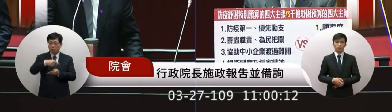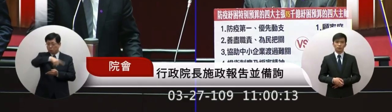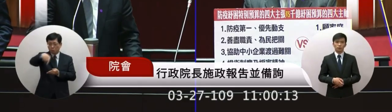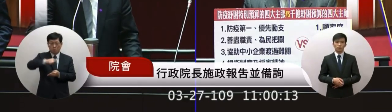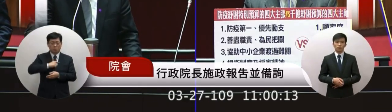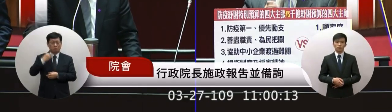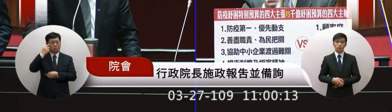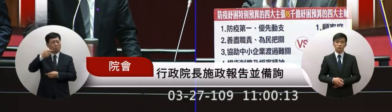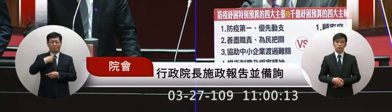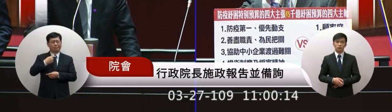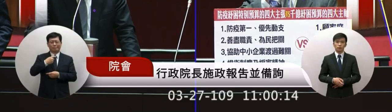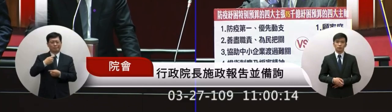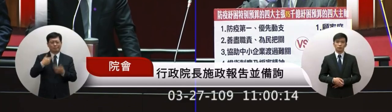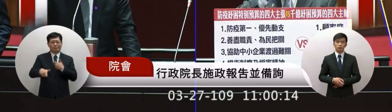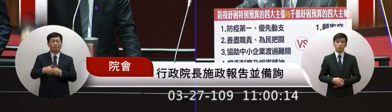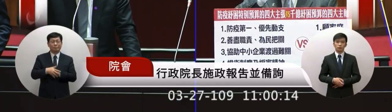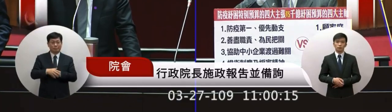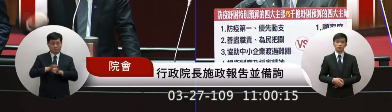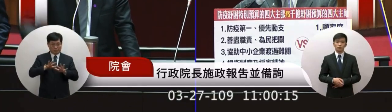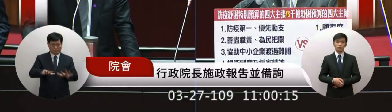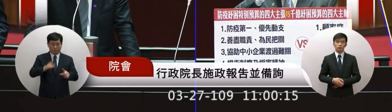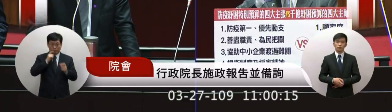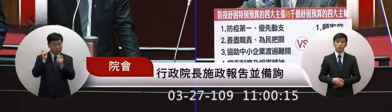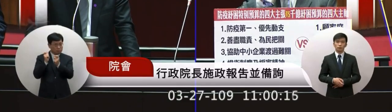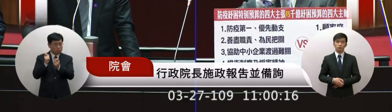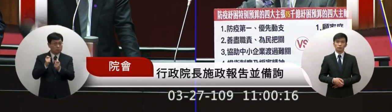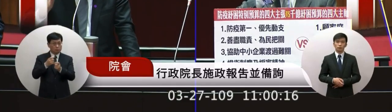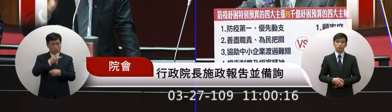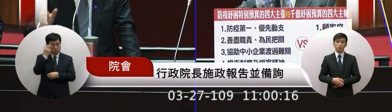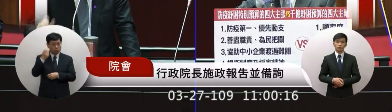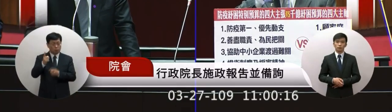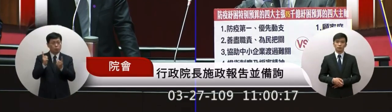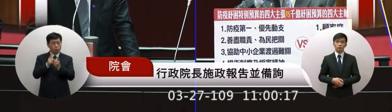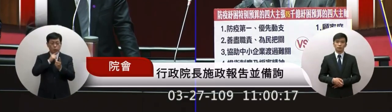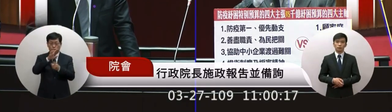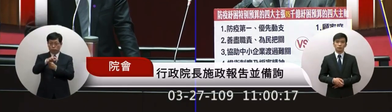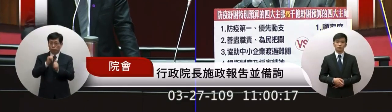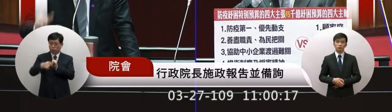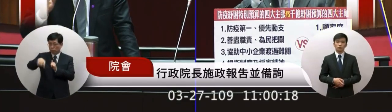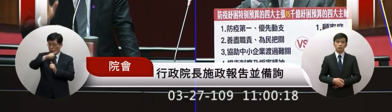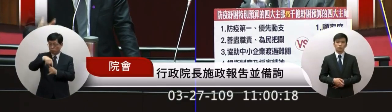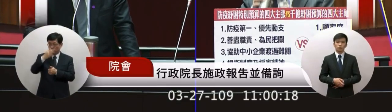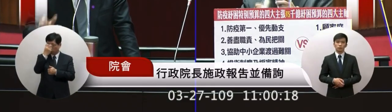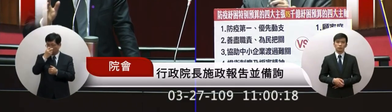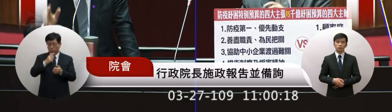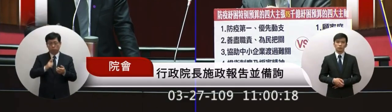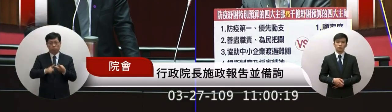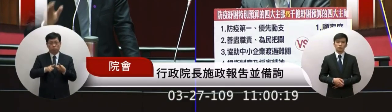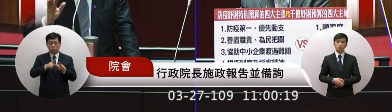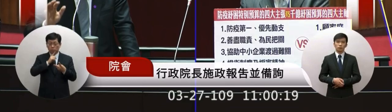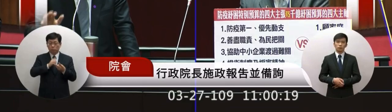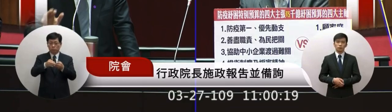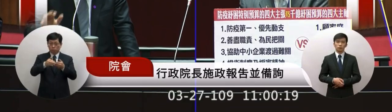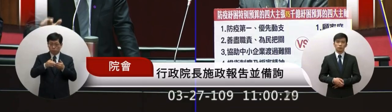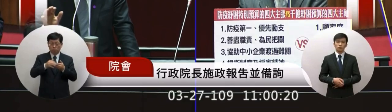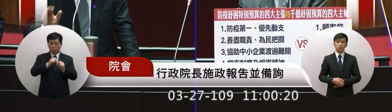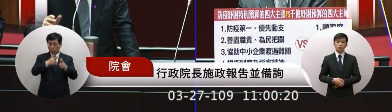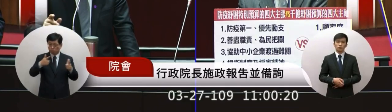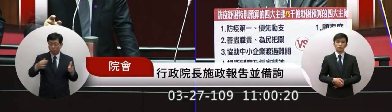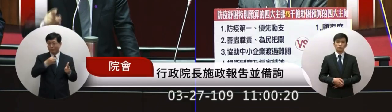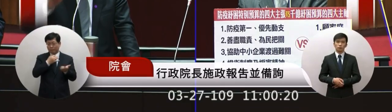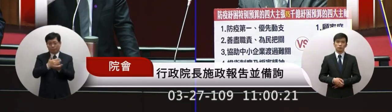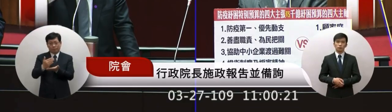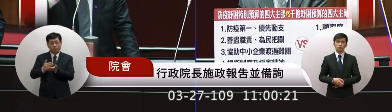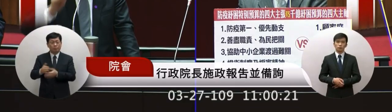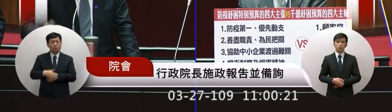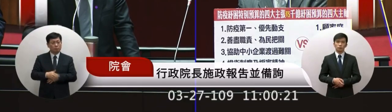寡做法，但是你来看，这段时间以来。咱对渔民的照顾，对渔民需要的困难的